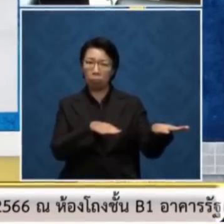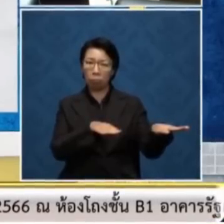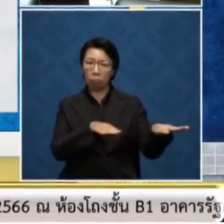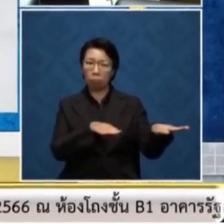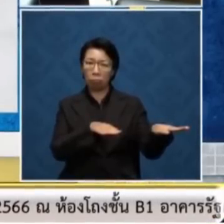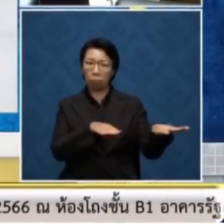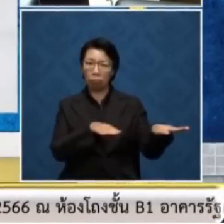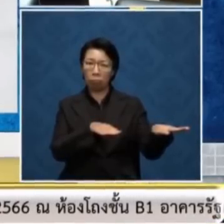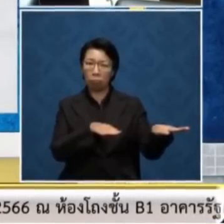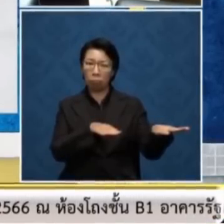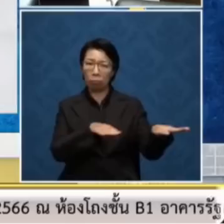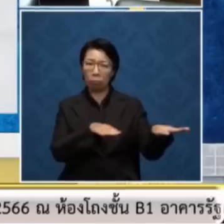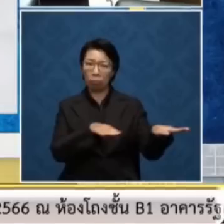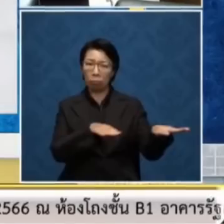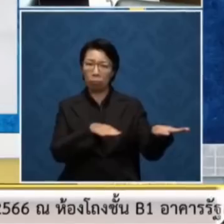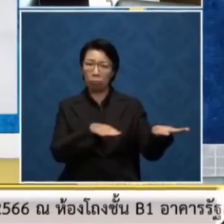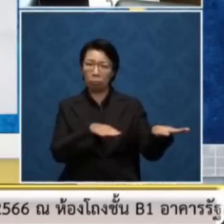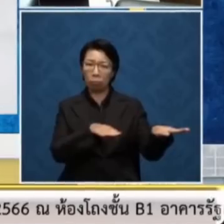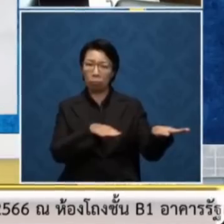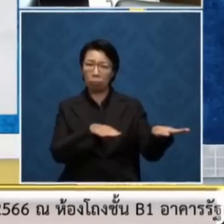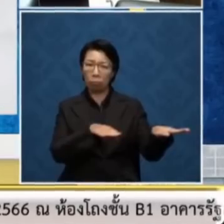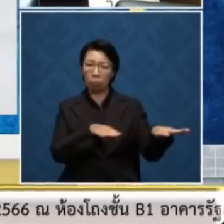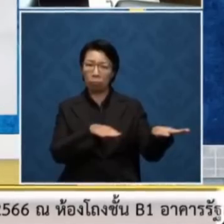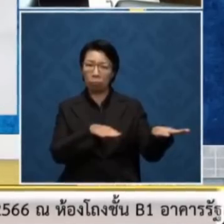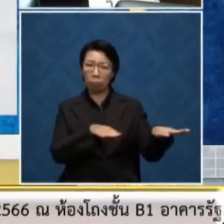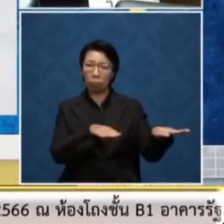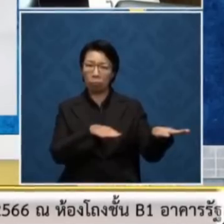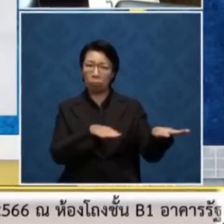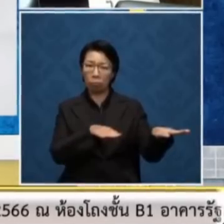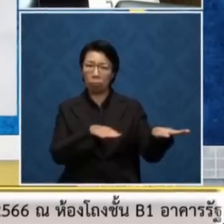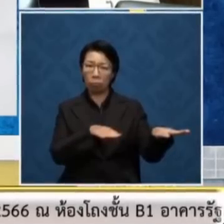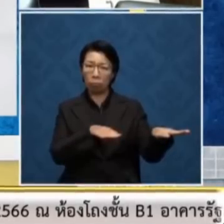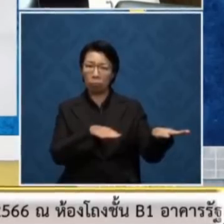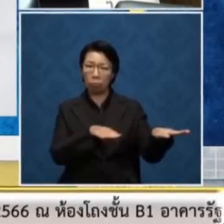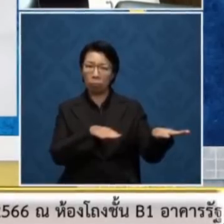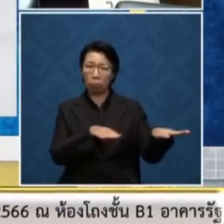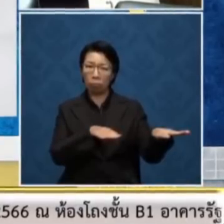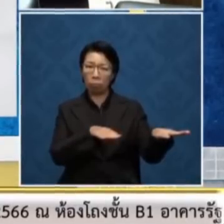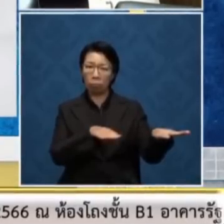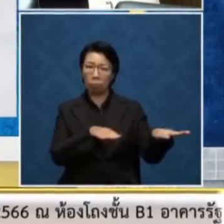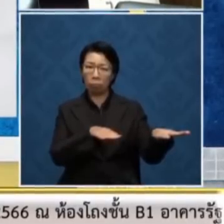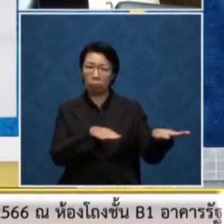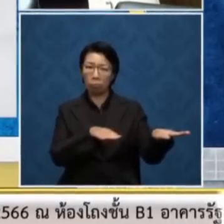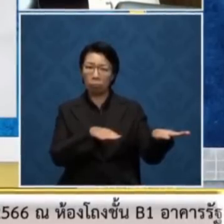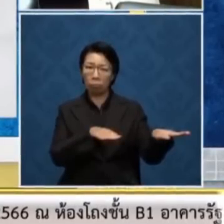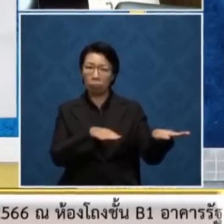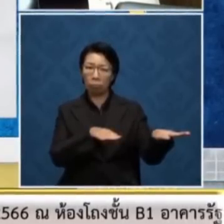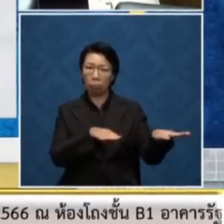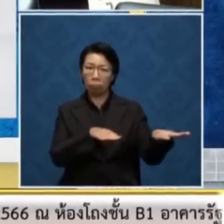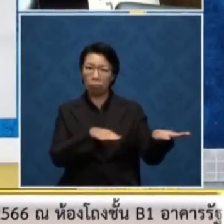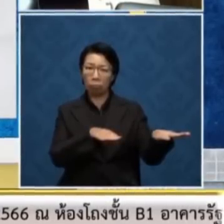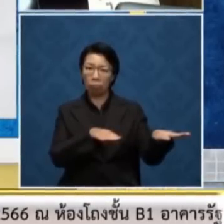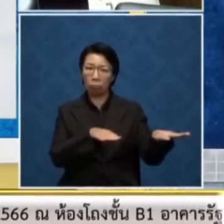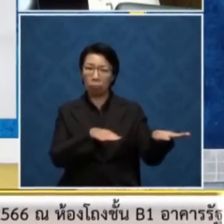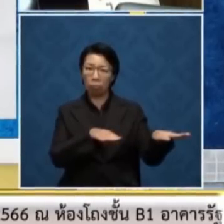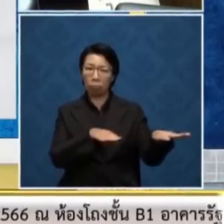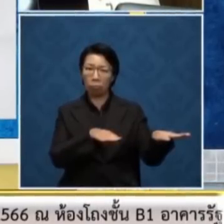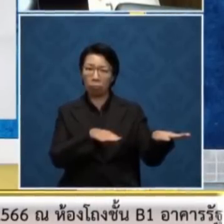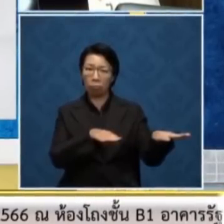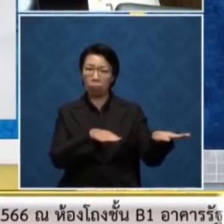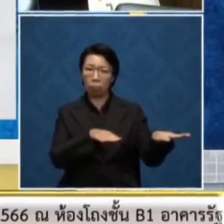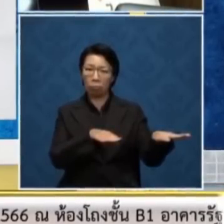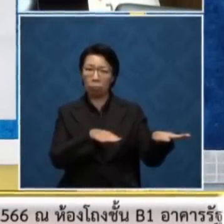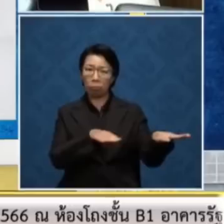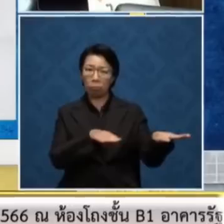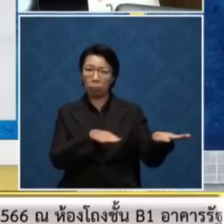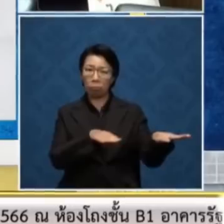ปู่แอ๊ขอบ่นจะมีสัปดาห์ละหนึ่งครั้งเพราะจากสถานการณ์ที่เปลี่ยนแปลงหากไม่เปลี่